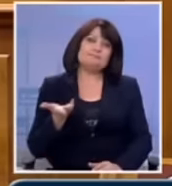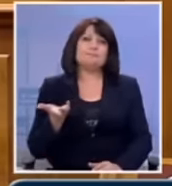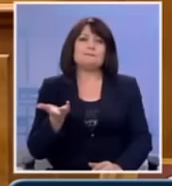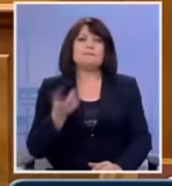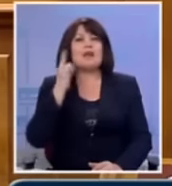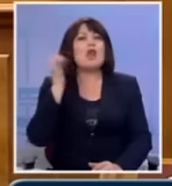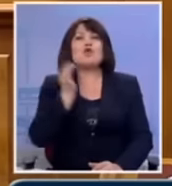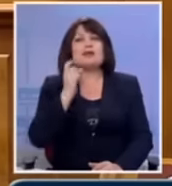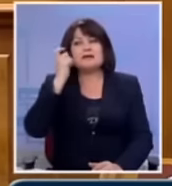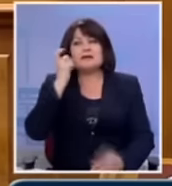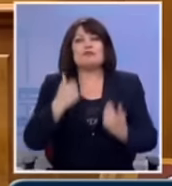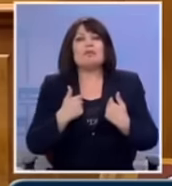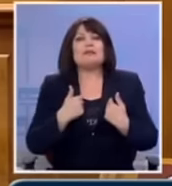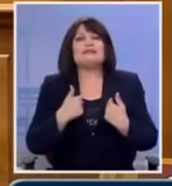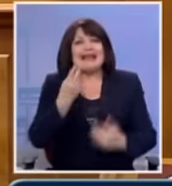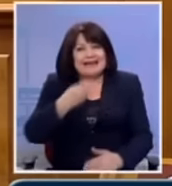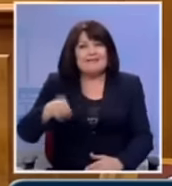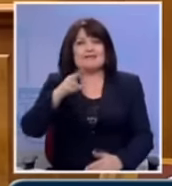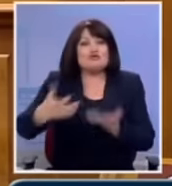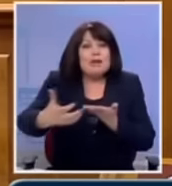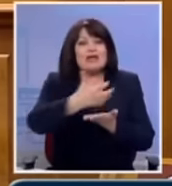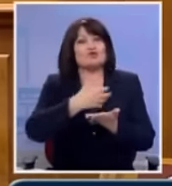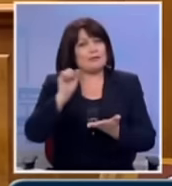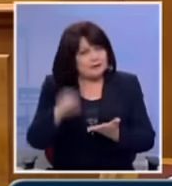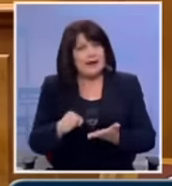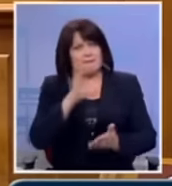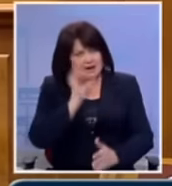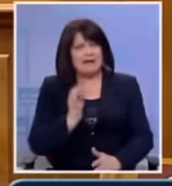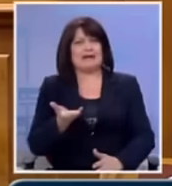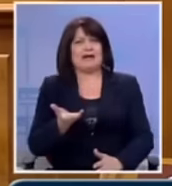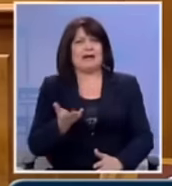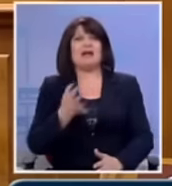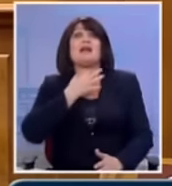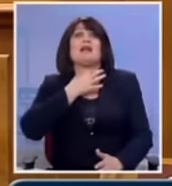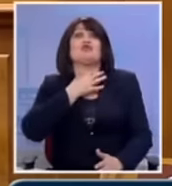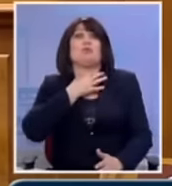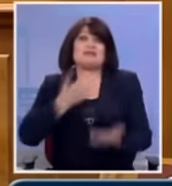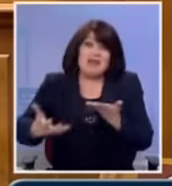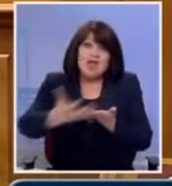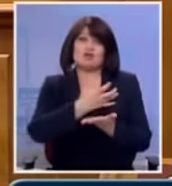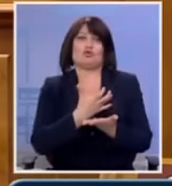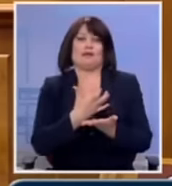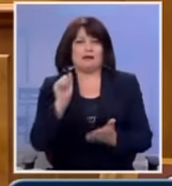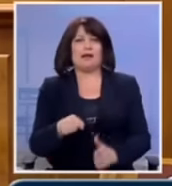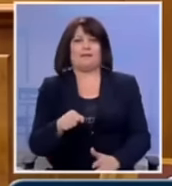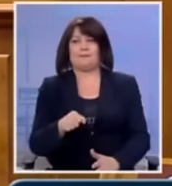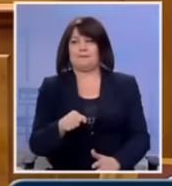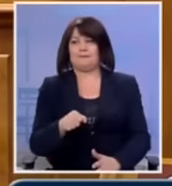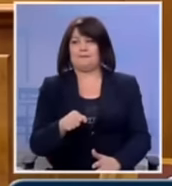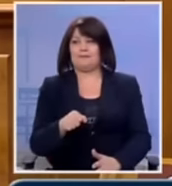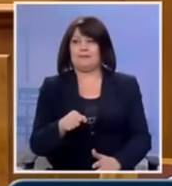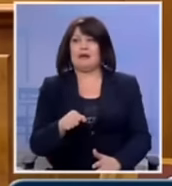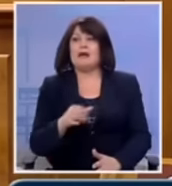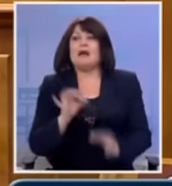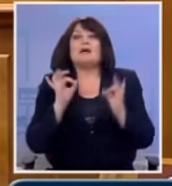Η λογική μας είναι να αυξήσουμε τα έσοδα. Ναι, πράγματι. Χρειάζεται να αυξήσουμε τα έσοδα. Τα